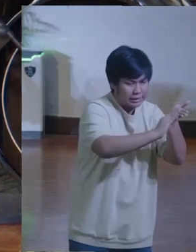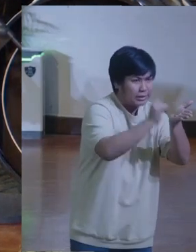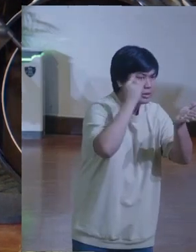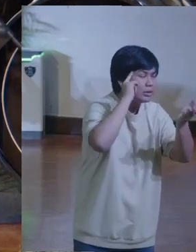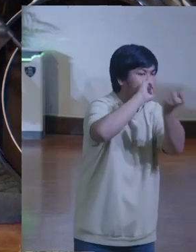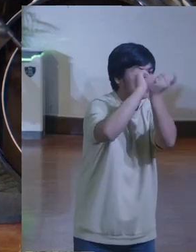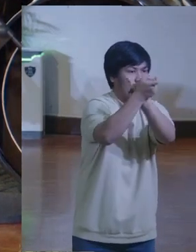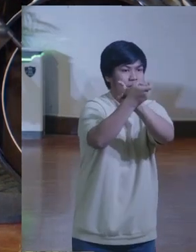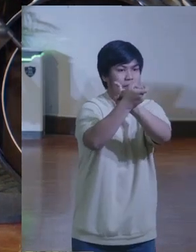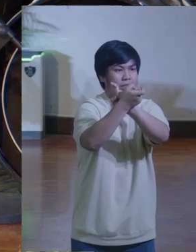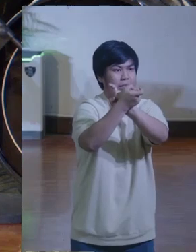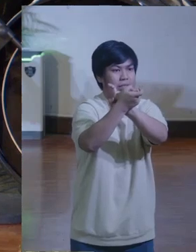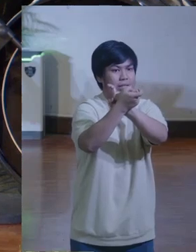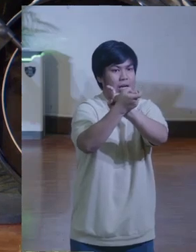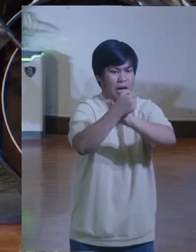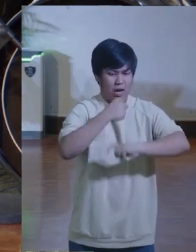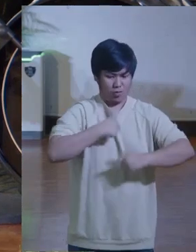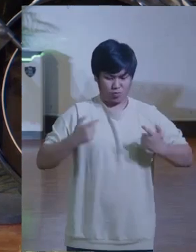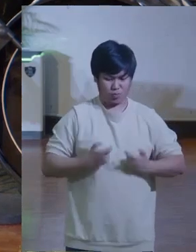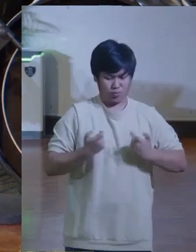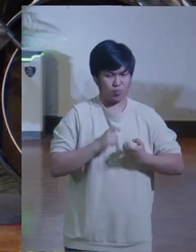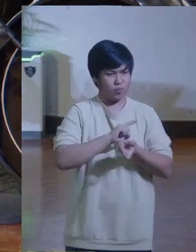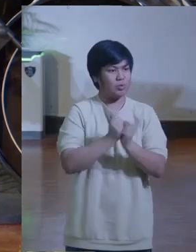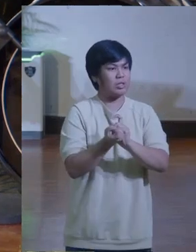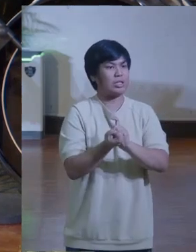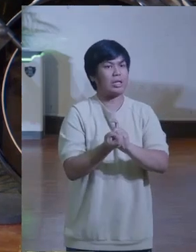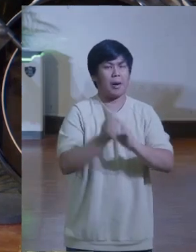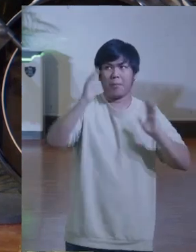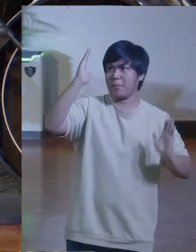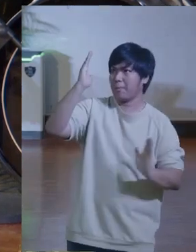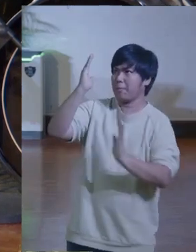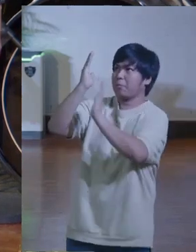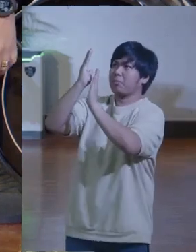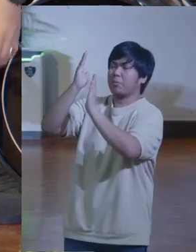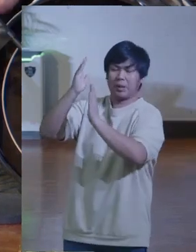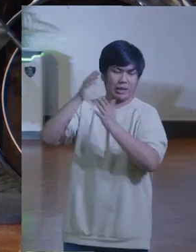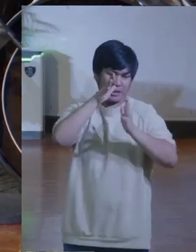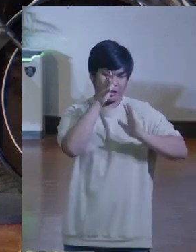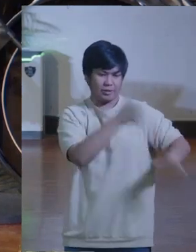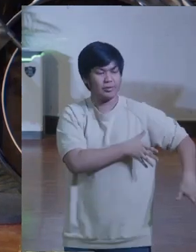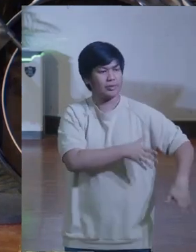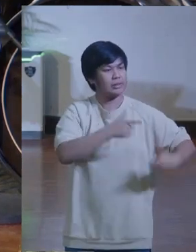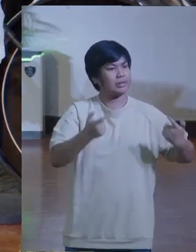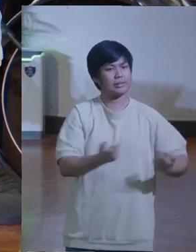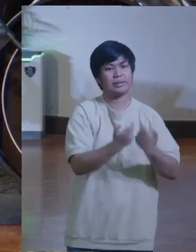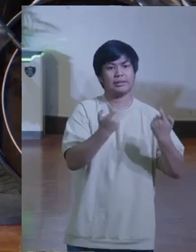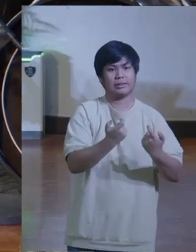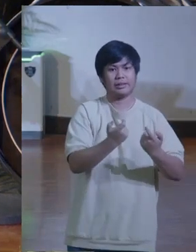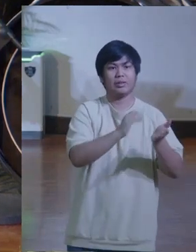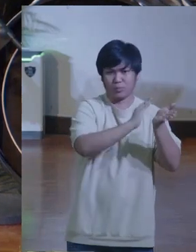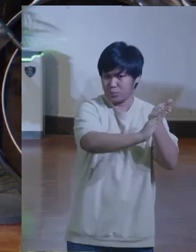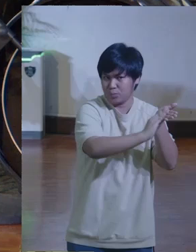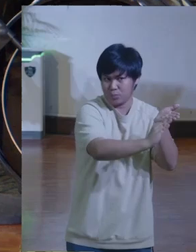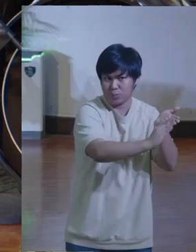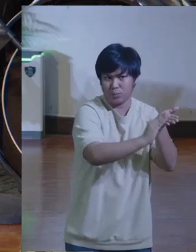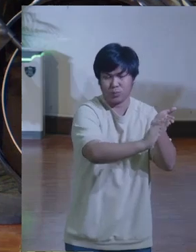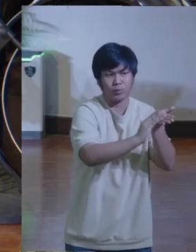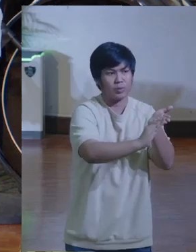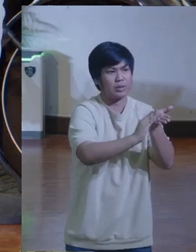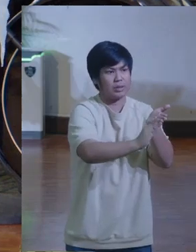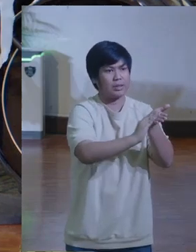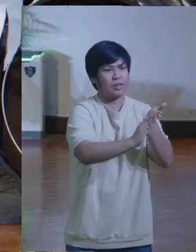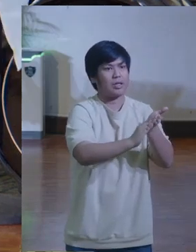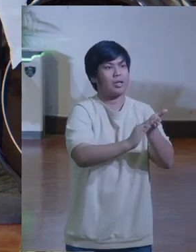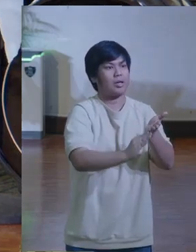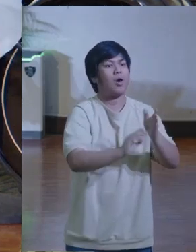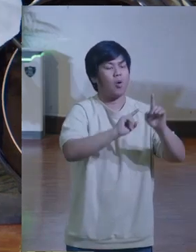mind. Mula sa pagiging makasalanan, ikaw ay babaliktad at lalapit kay Kristo Jesus. Yung po ang ibig sabihin ng